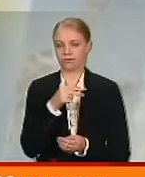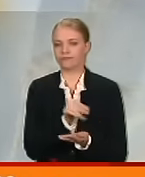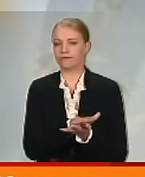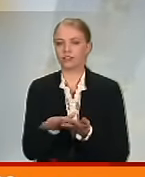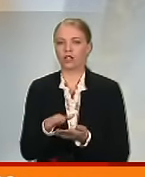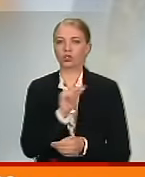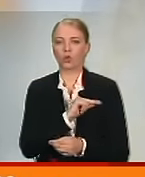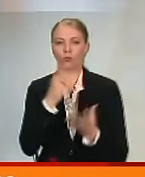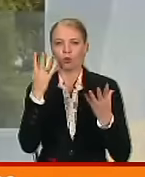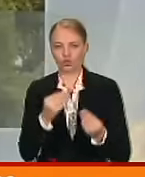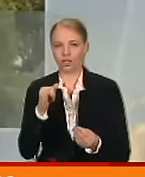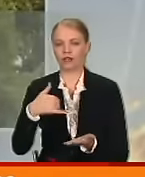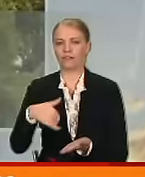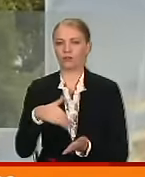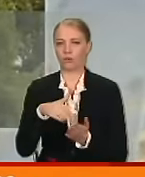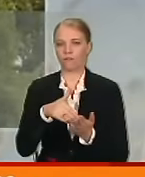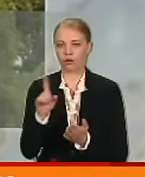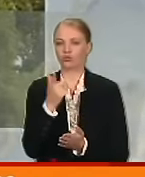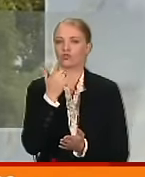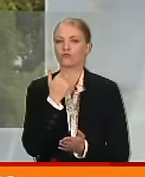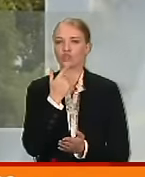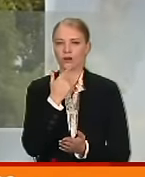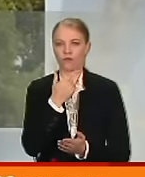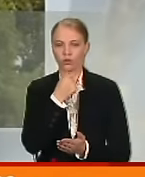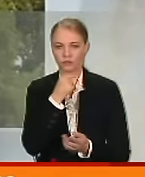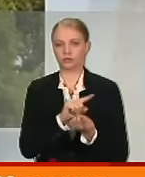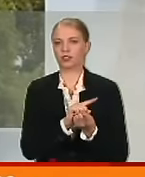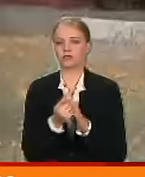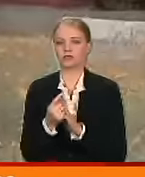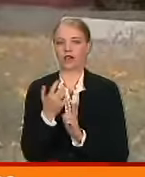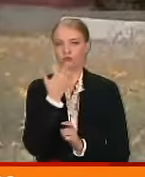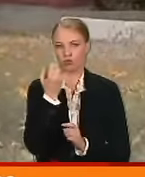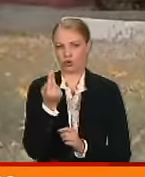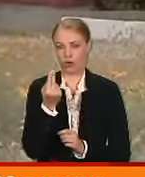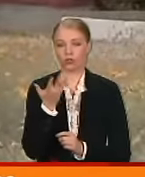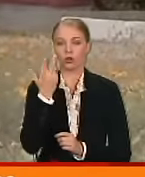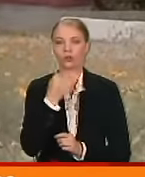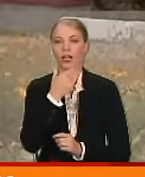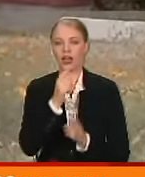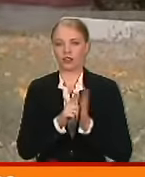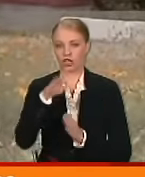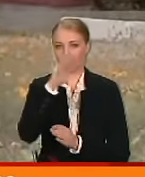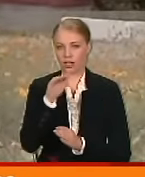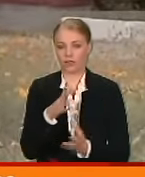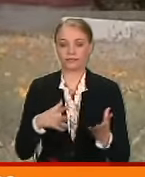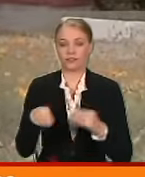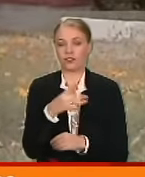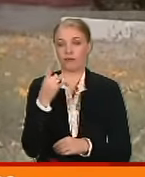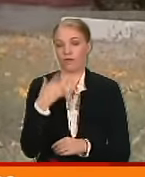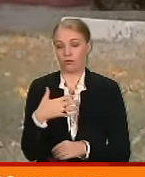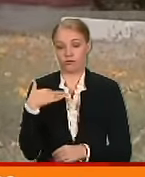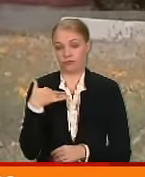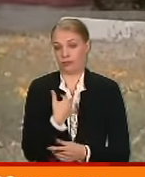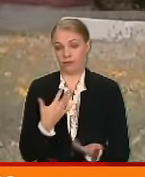витратила робочий день і відро фарби, аби червоний ватажок став шоколадним. Коли Леніна почали красити, то всі просто